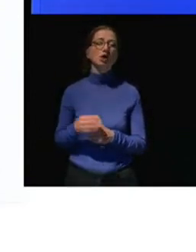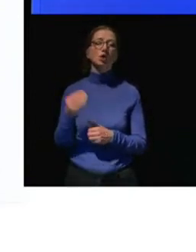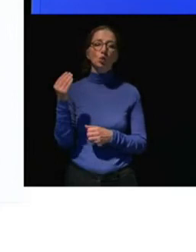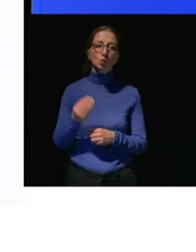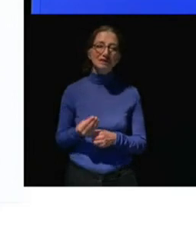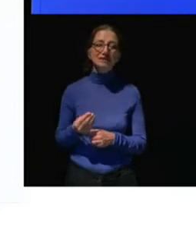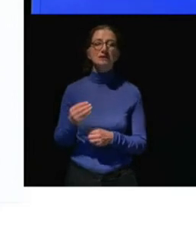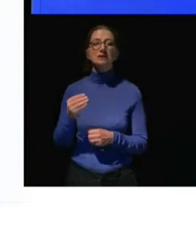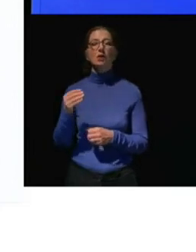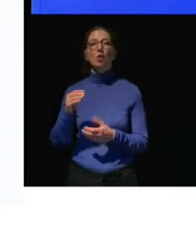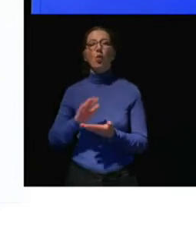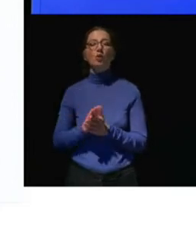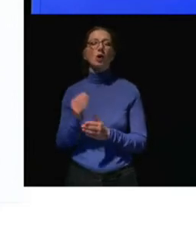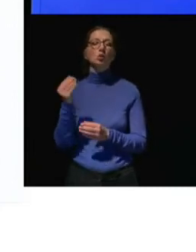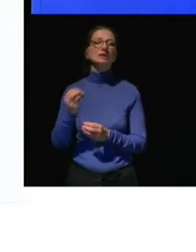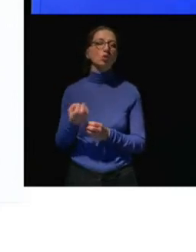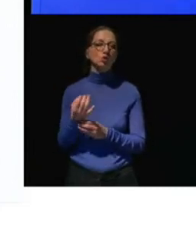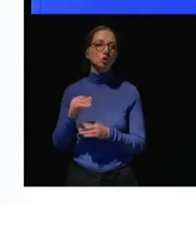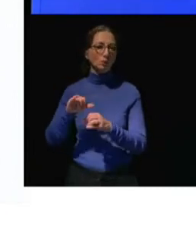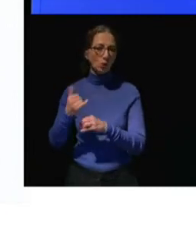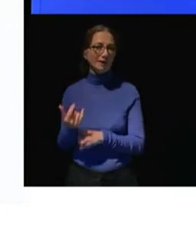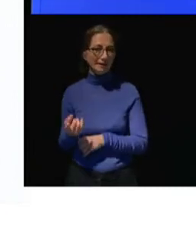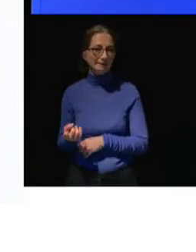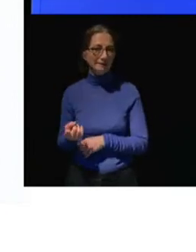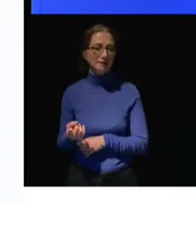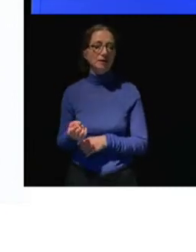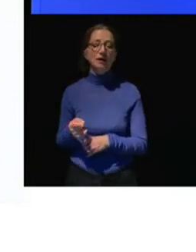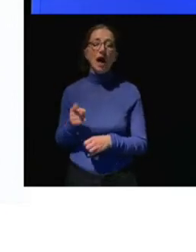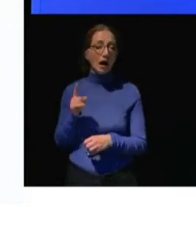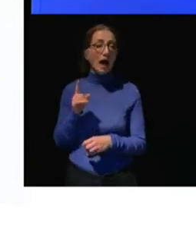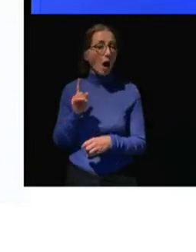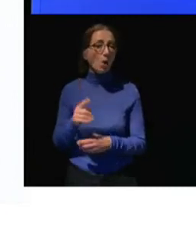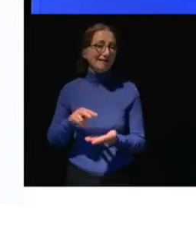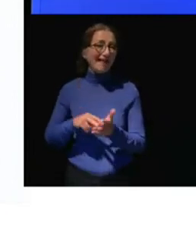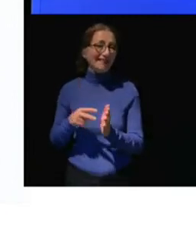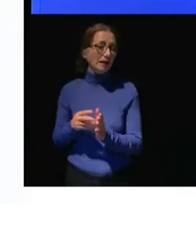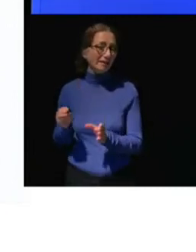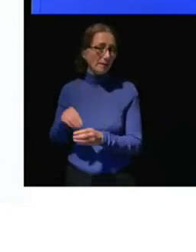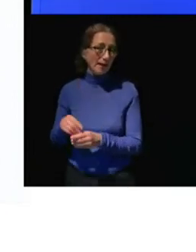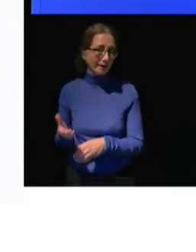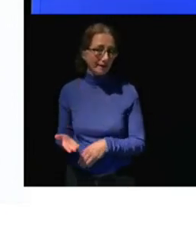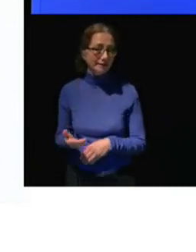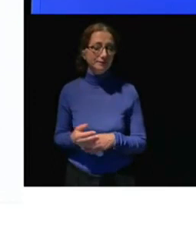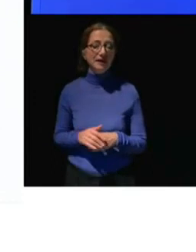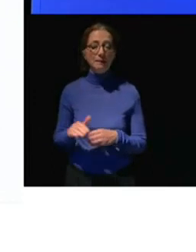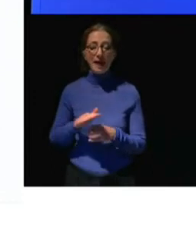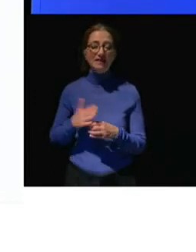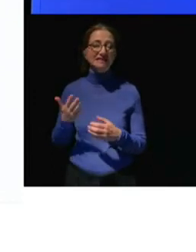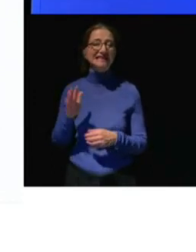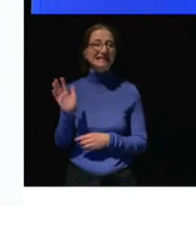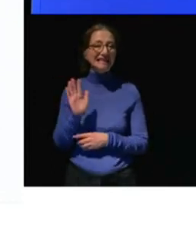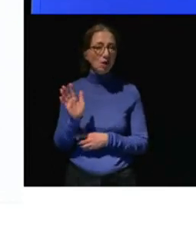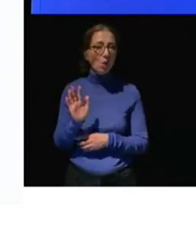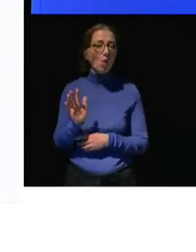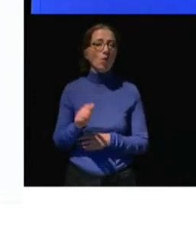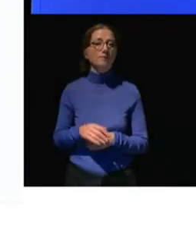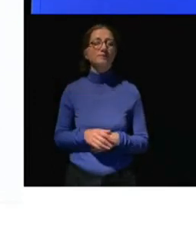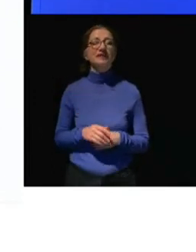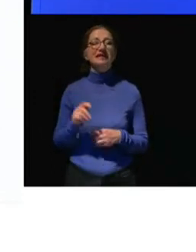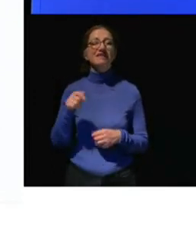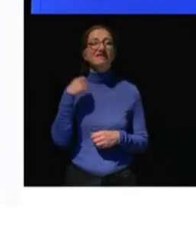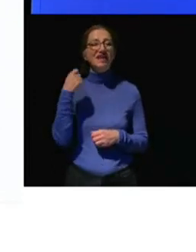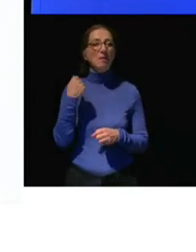Kunstproduktionen. Das sind neben KünstlerInnen auch TechnikerInnen. Die Bereiche sind Kino, FilmemacherInnen